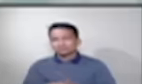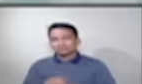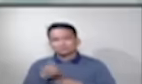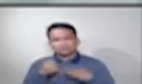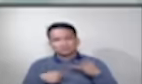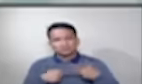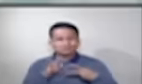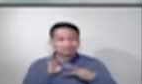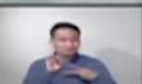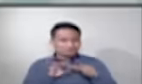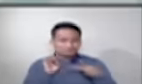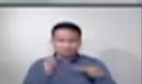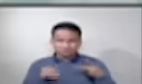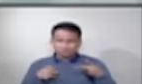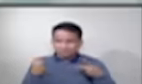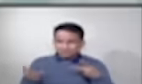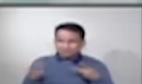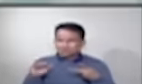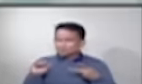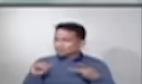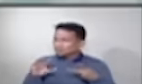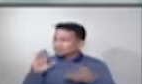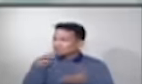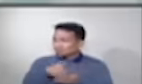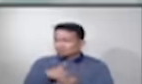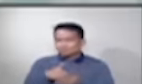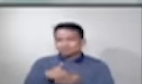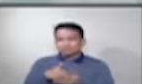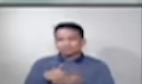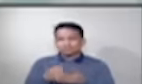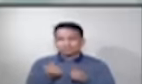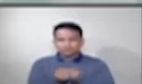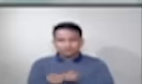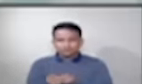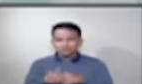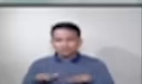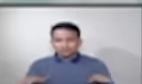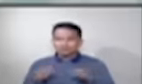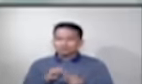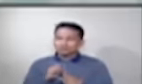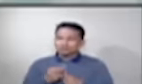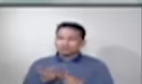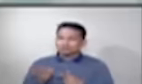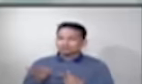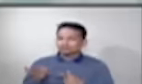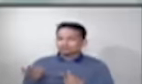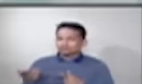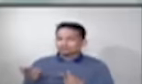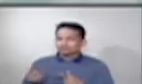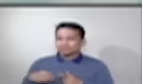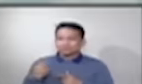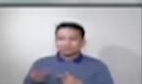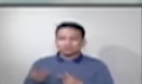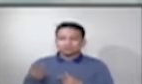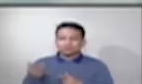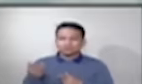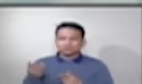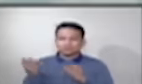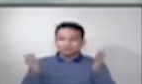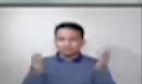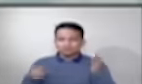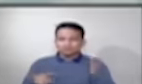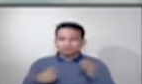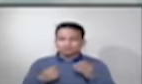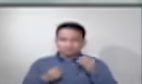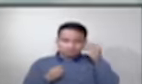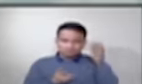ka lang doon sa dalawa. Ibibigay mo yung 15,000 na sustento para sa tatlong bata na sinabi ni madam, or ikaw po'y matatanggal sa serbisyo dahil isusumbong